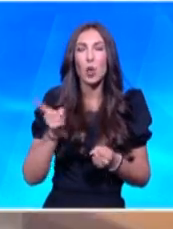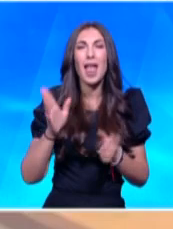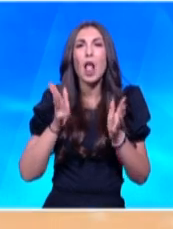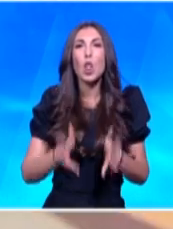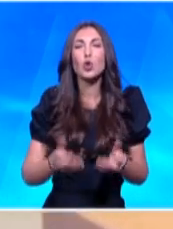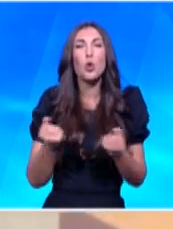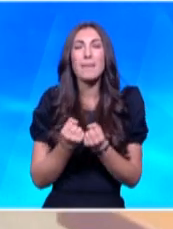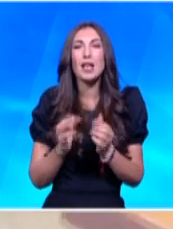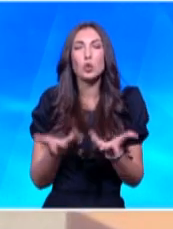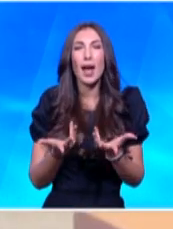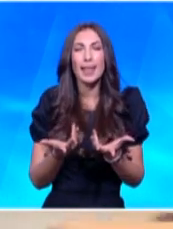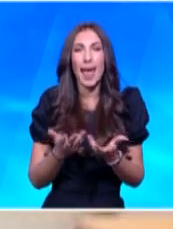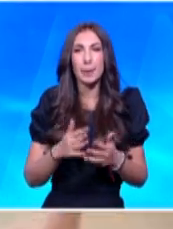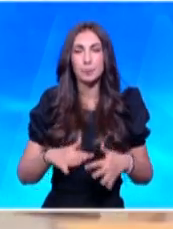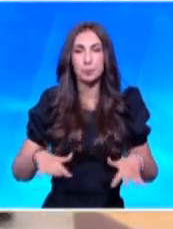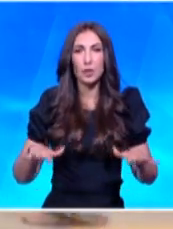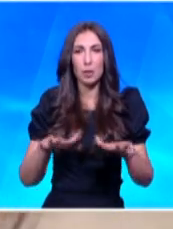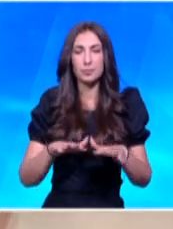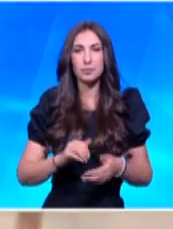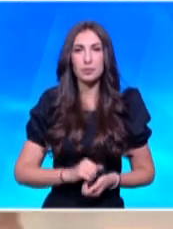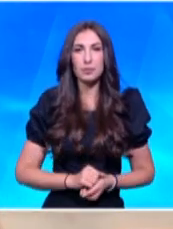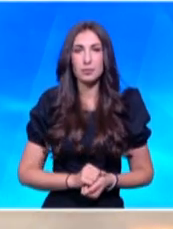положението. И